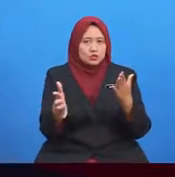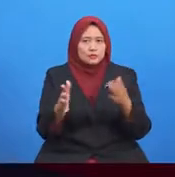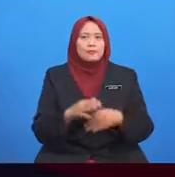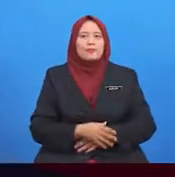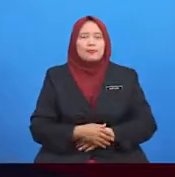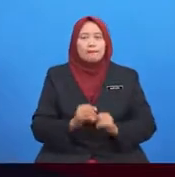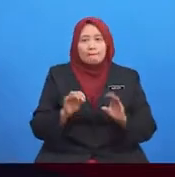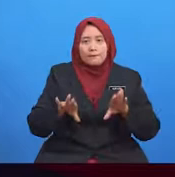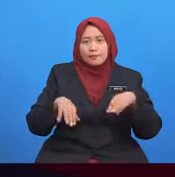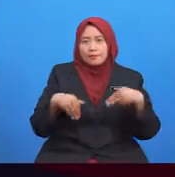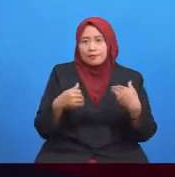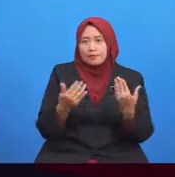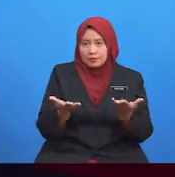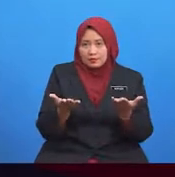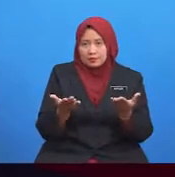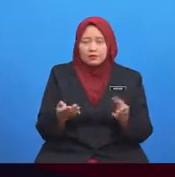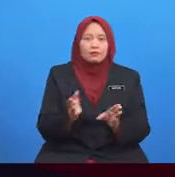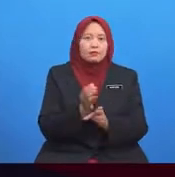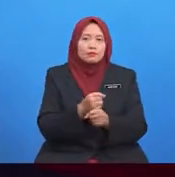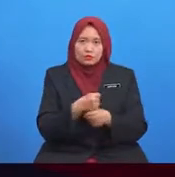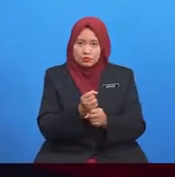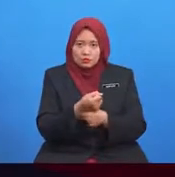bentuk persembahan analisis tersebut?